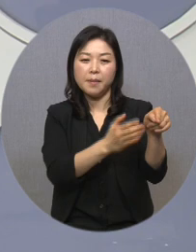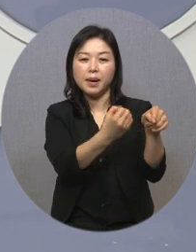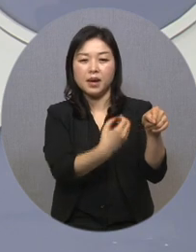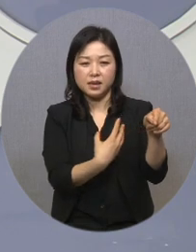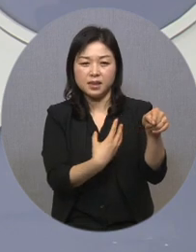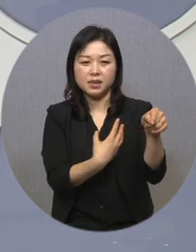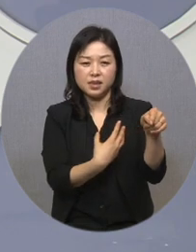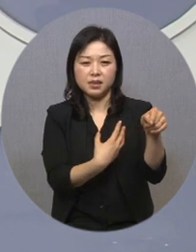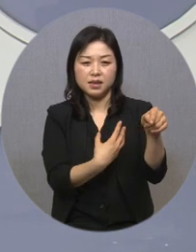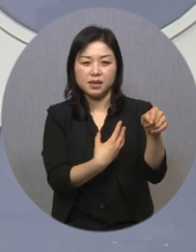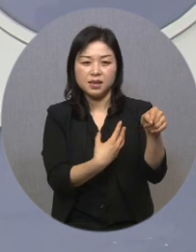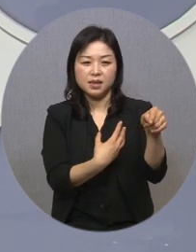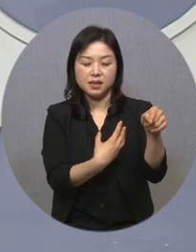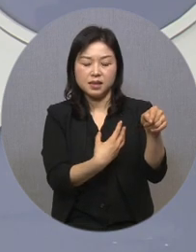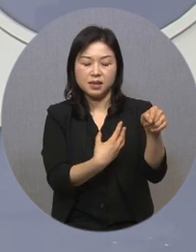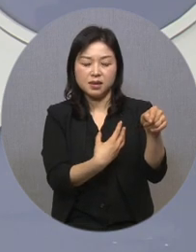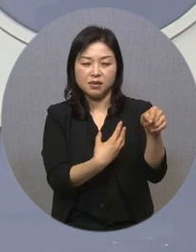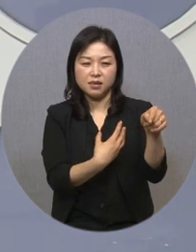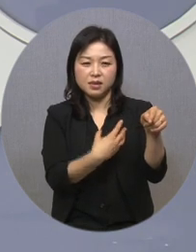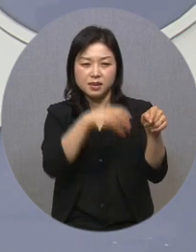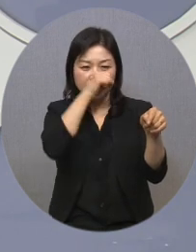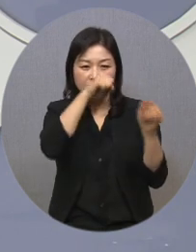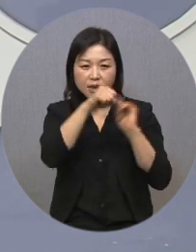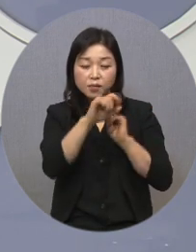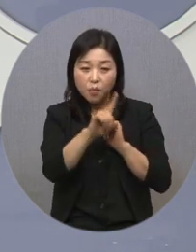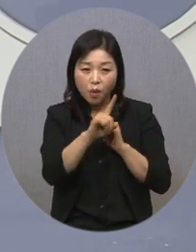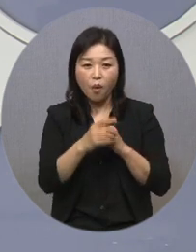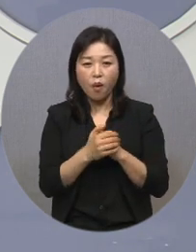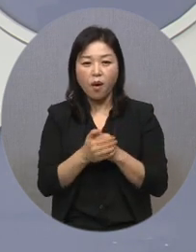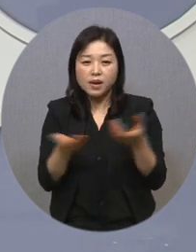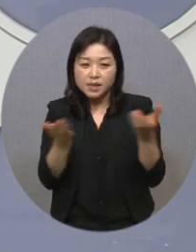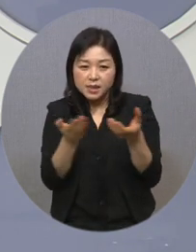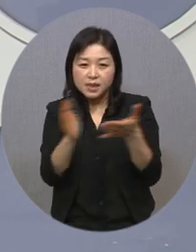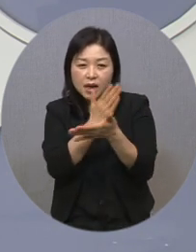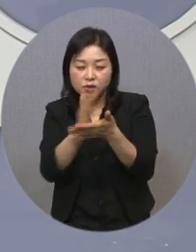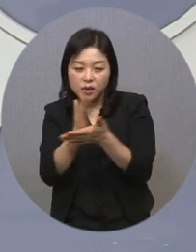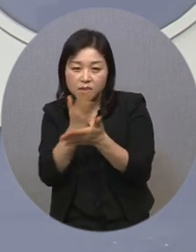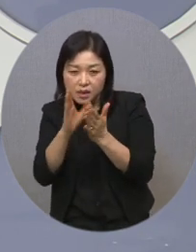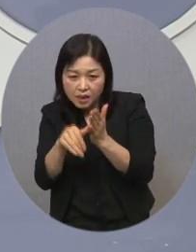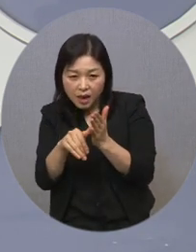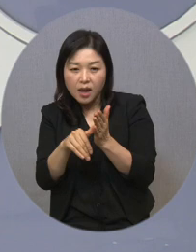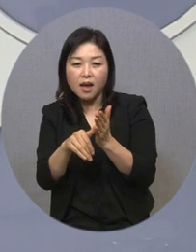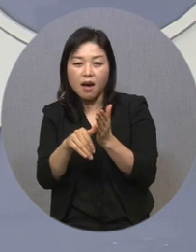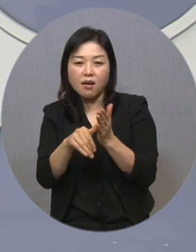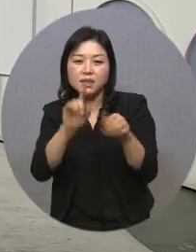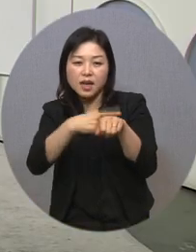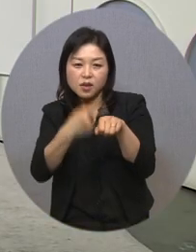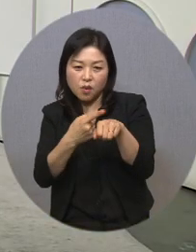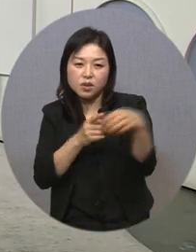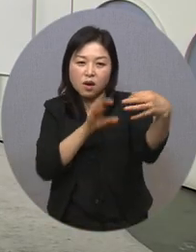사항들은 바로 업무의 분장을 통한 특례, 이렇게 정리를 좀 할 수 있을 것 같습니다.